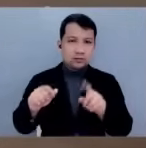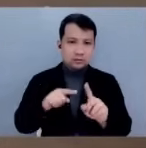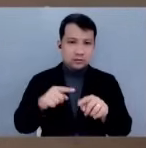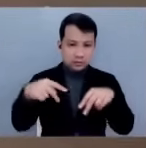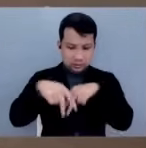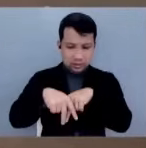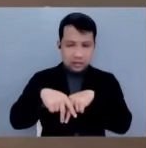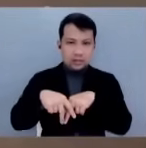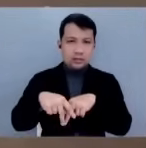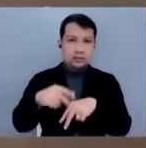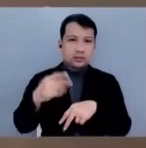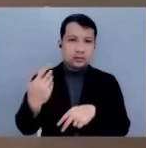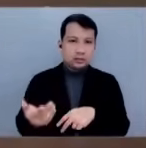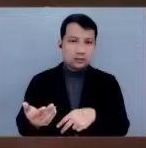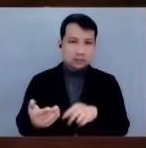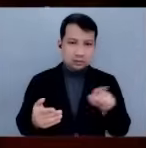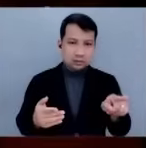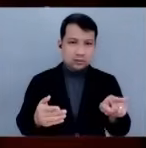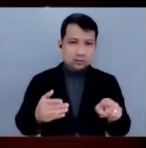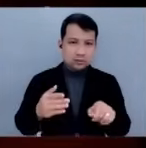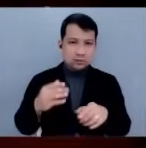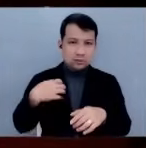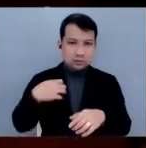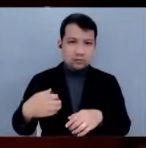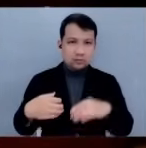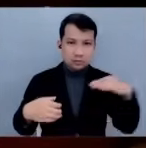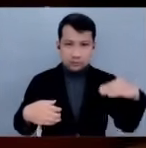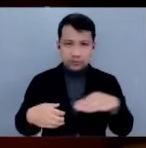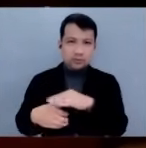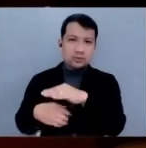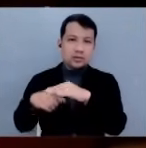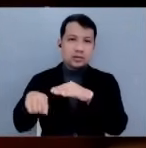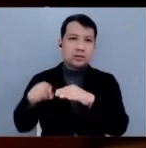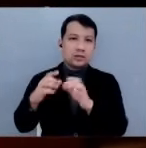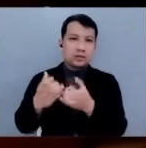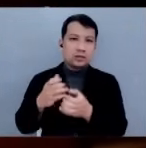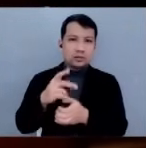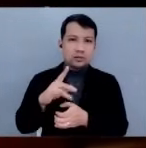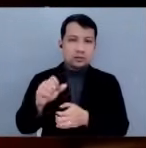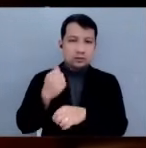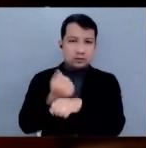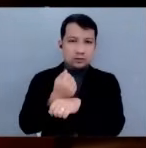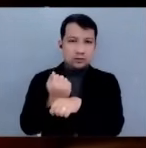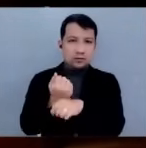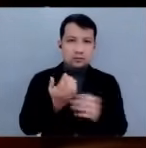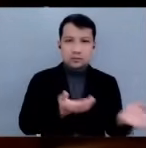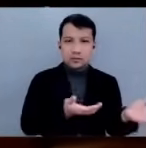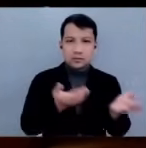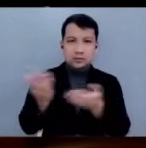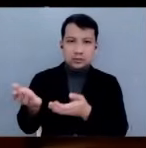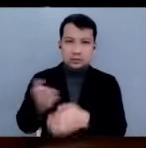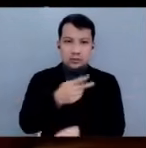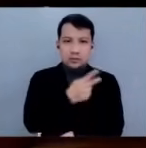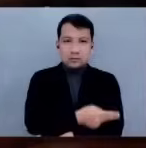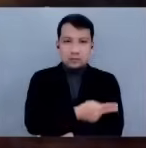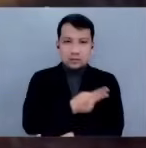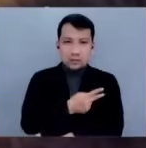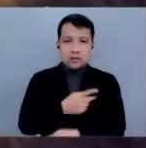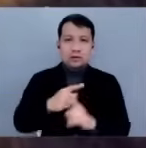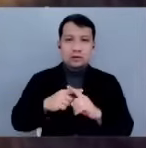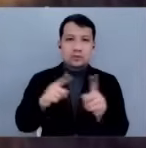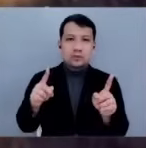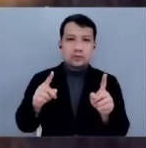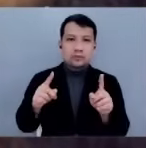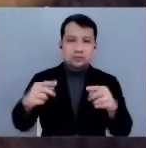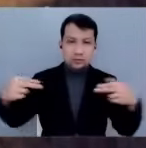ambulansya. Ayon sa pulisya, papunta na sana sa bayan ng Kawayan ng ambulansya para maghatid ng pasyente. Nang makasalubong